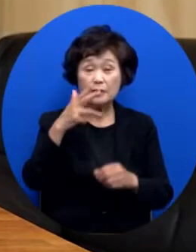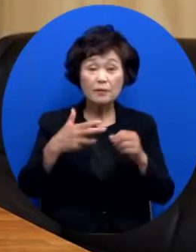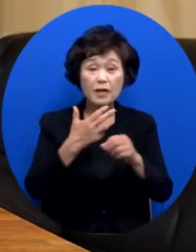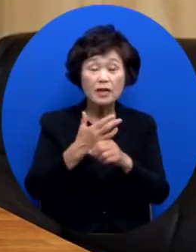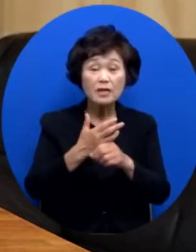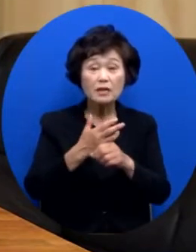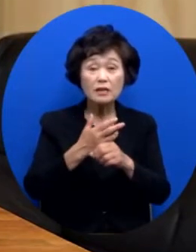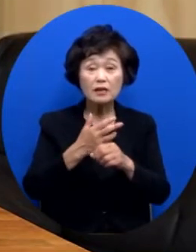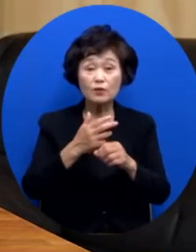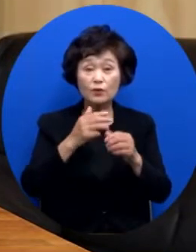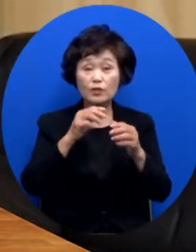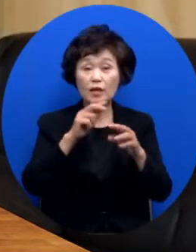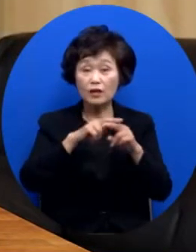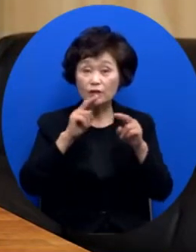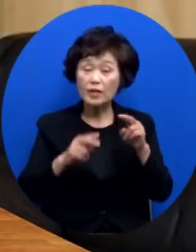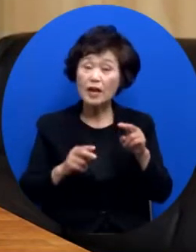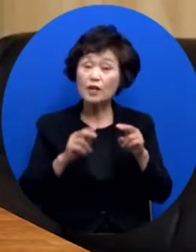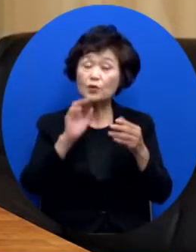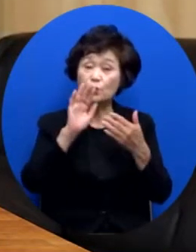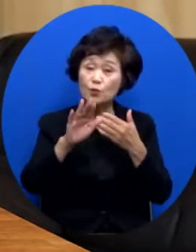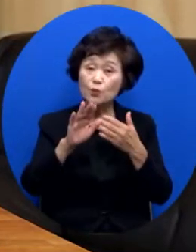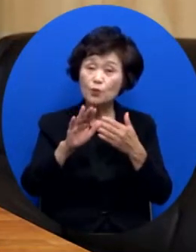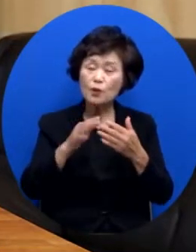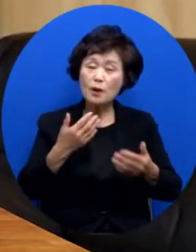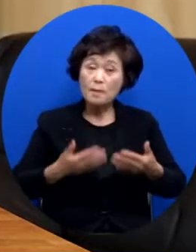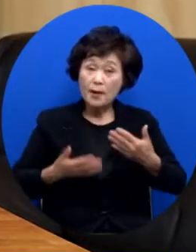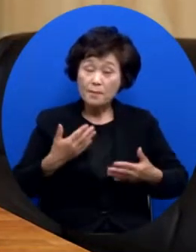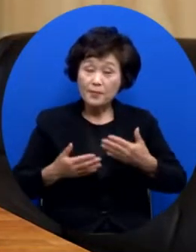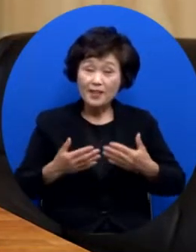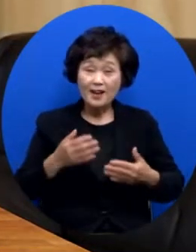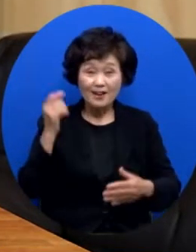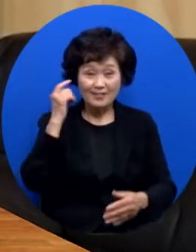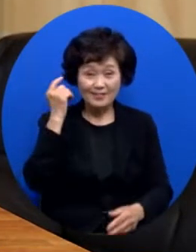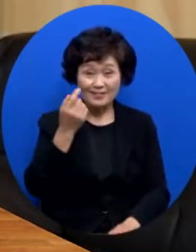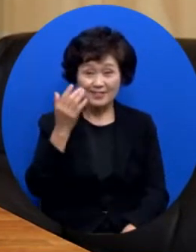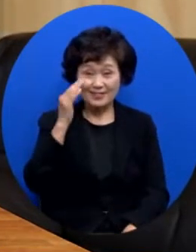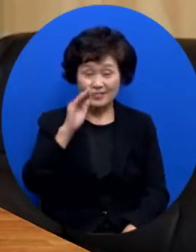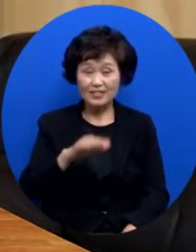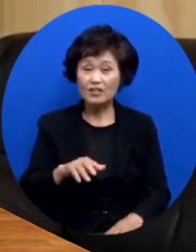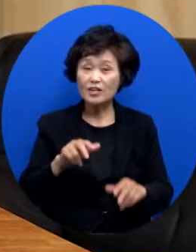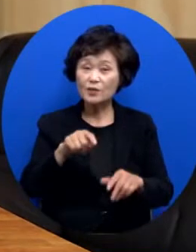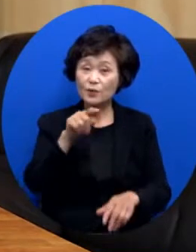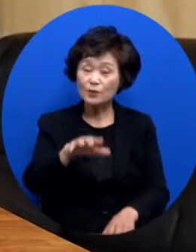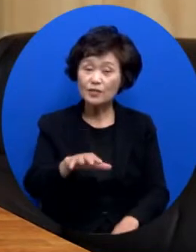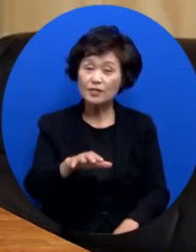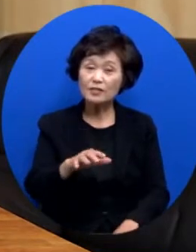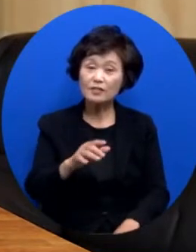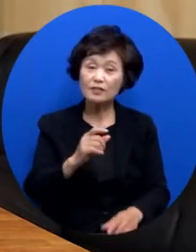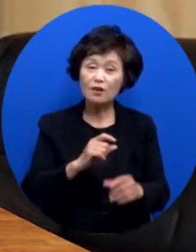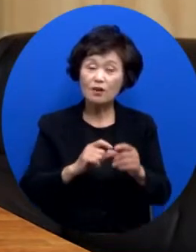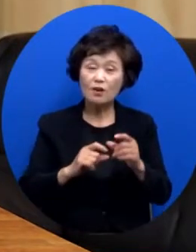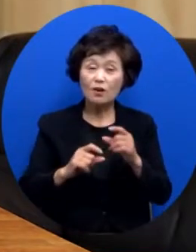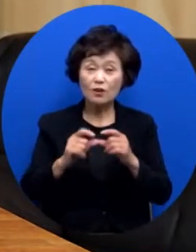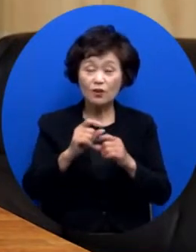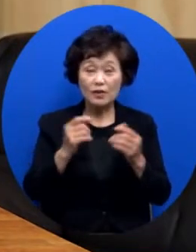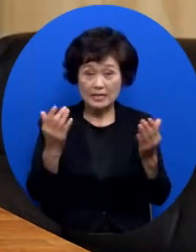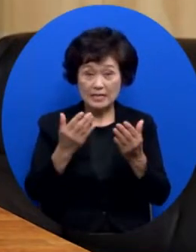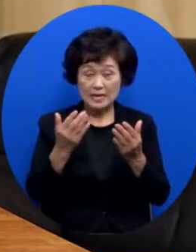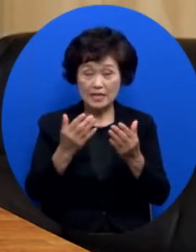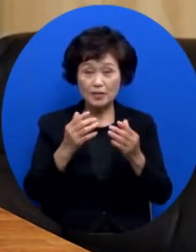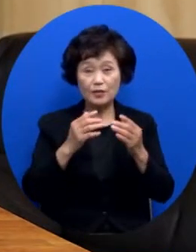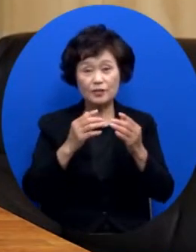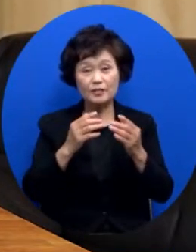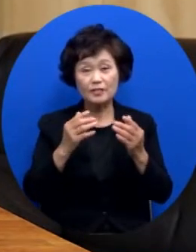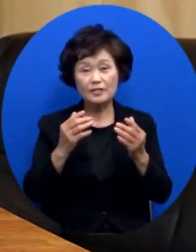네. 은퇴 이후에 더 바쁜 삶을 사시고 계시다고 들었습니다. 지금 이곳에서 또 이어서 사역하시는 것들은 어떤